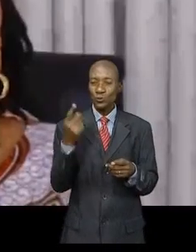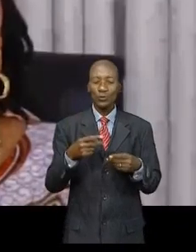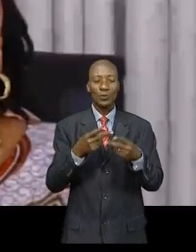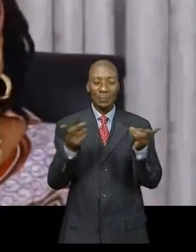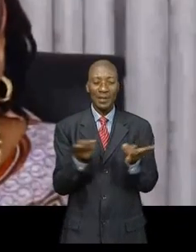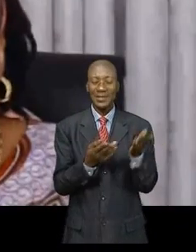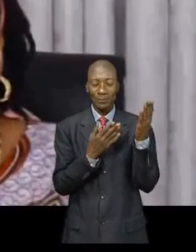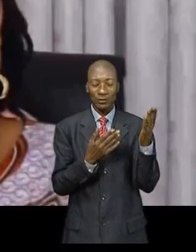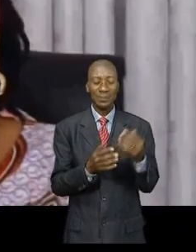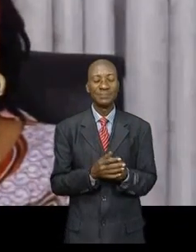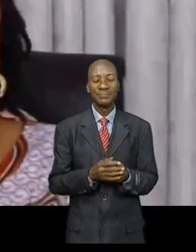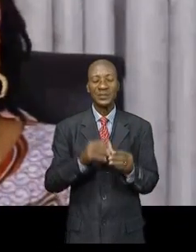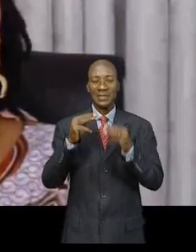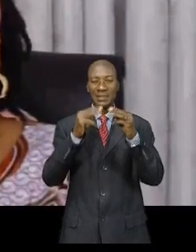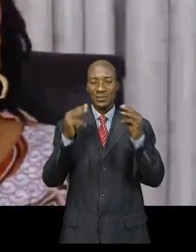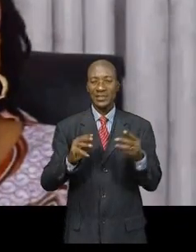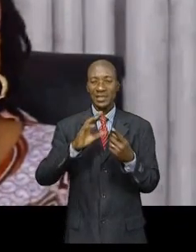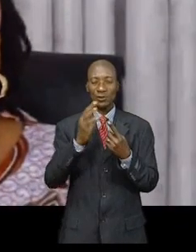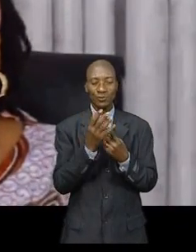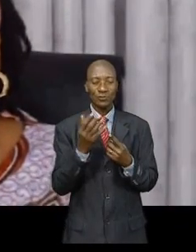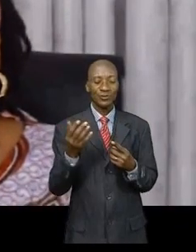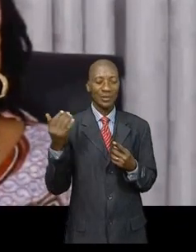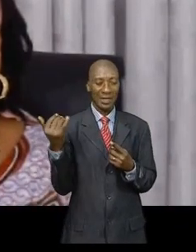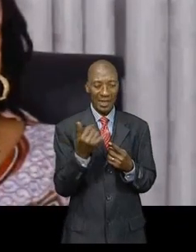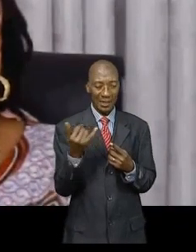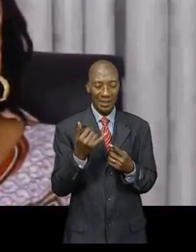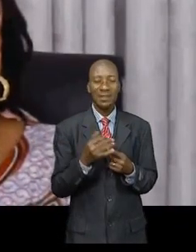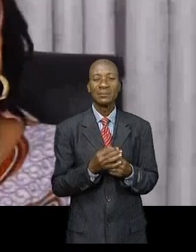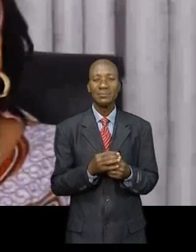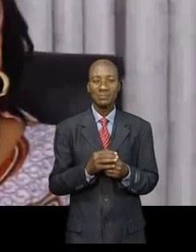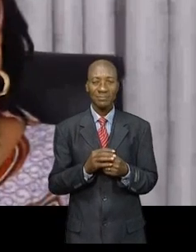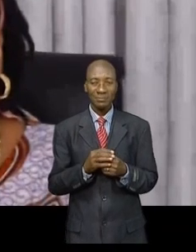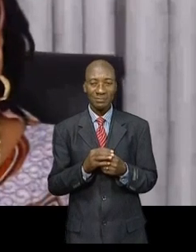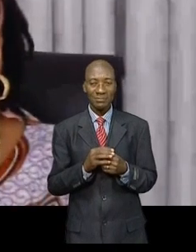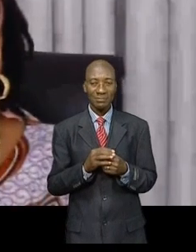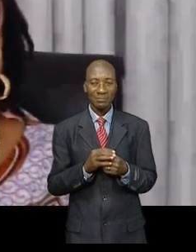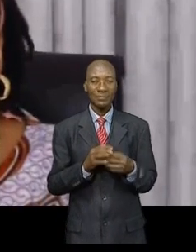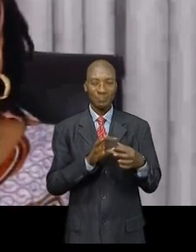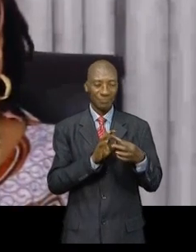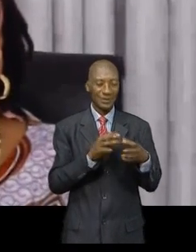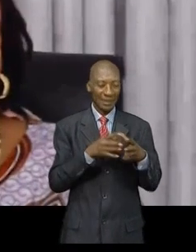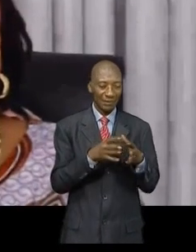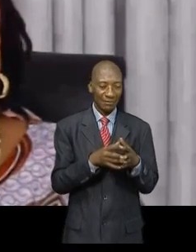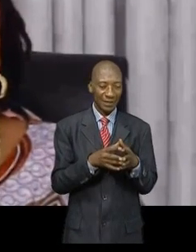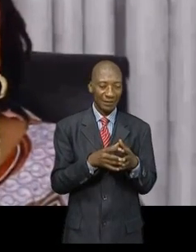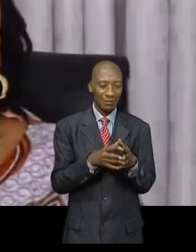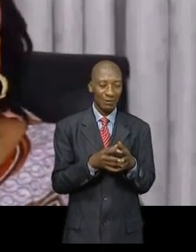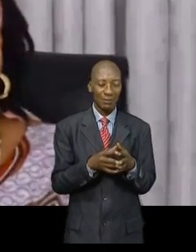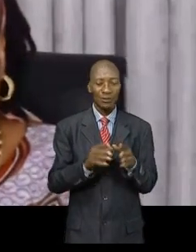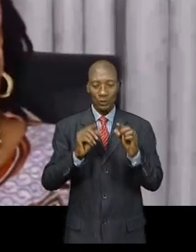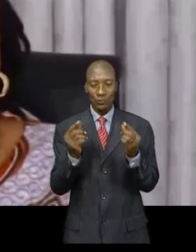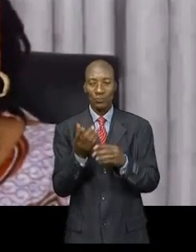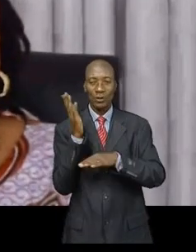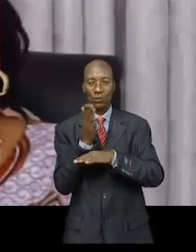Le ministère de la Culture, Arts et Patrimoine, en conformité avec les directives du Conseil des ministres